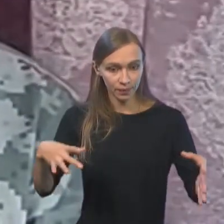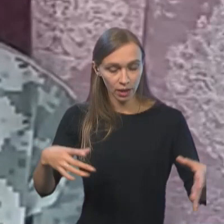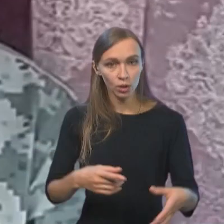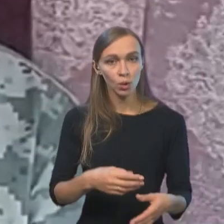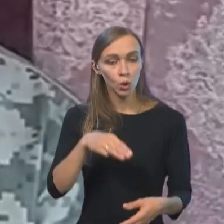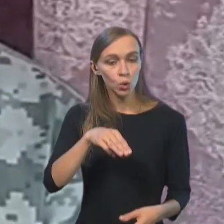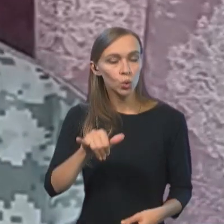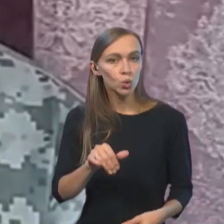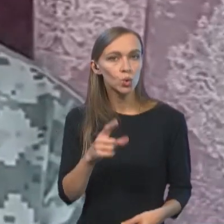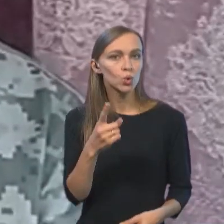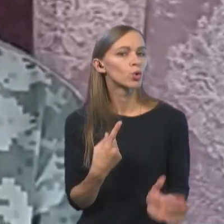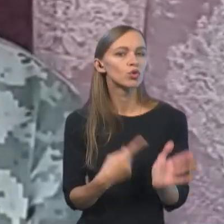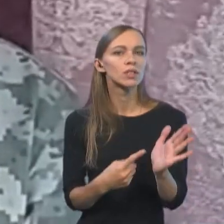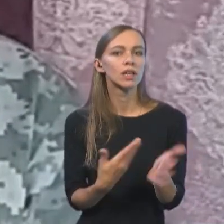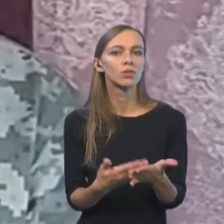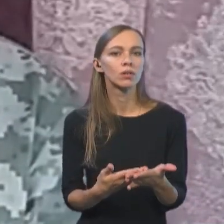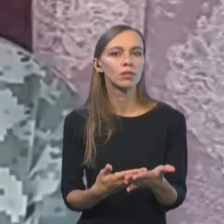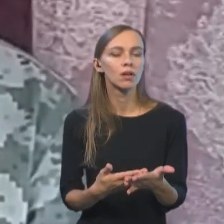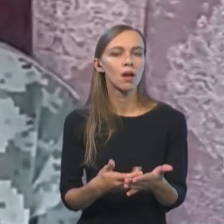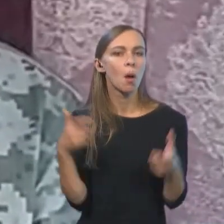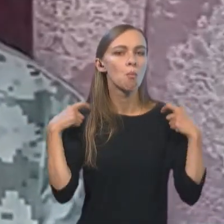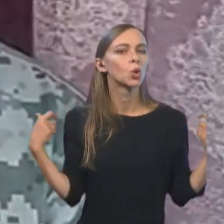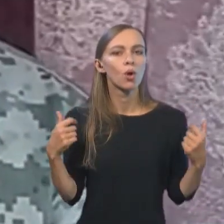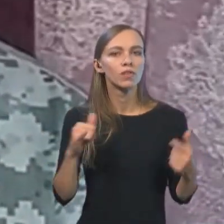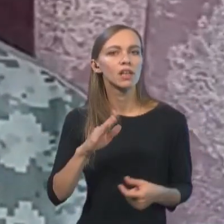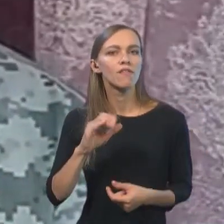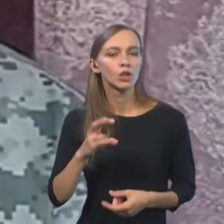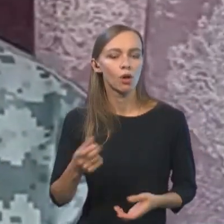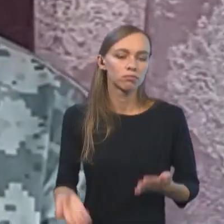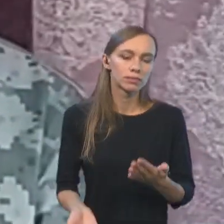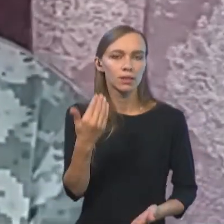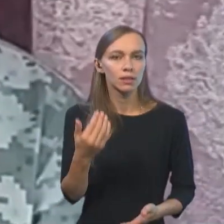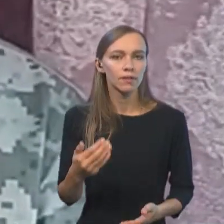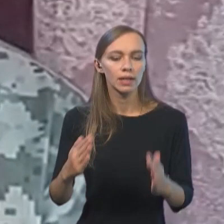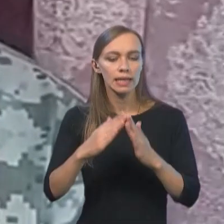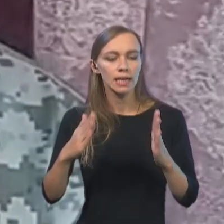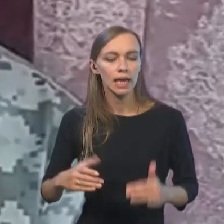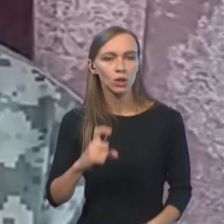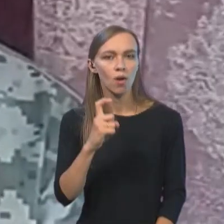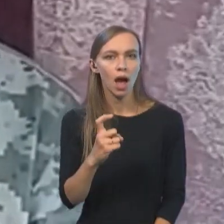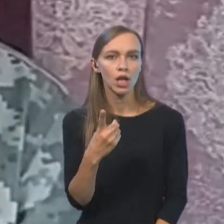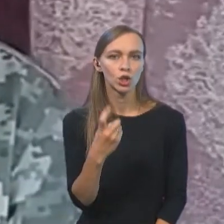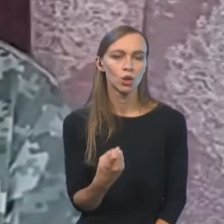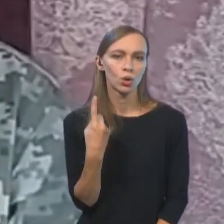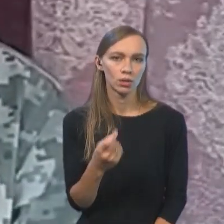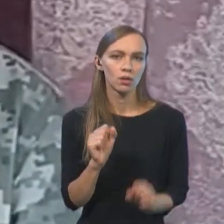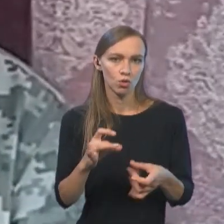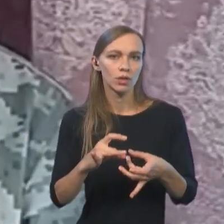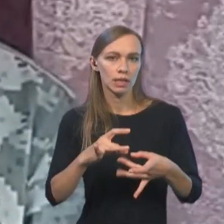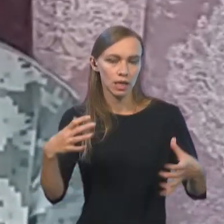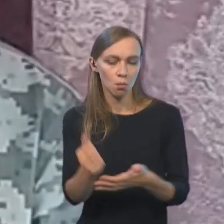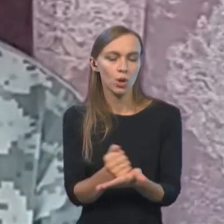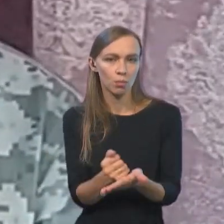там, пане полковнику Іванов, діставайте ракету класу Х-101, вона може нести ядерний боєприпас від